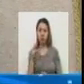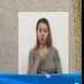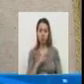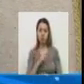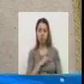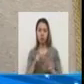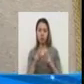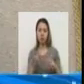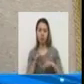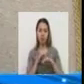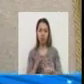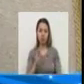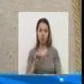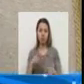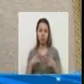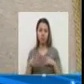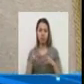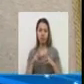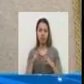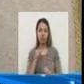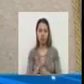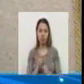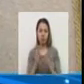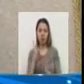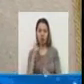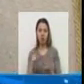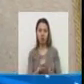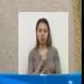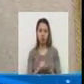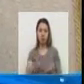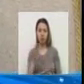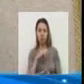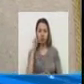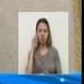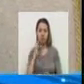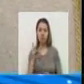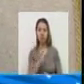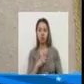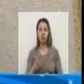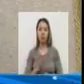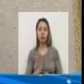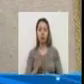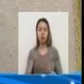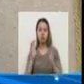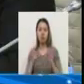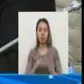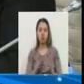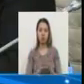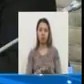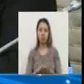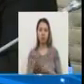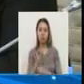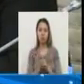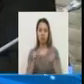шекарасында тексерістен өткізетін субъектілерді бақылау мен тексеру тек бір ғана құжатпен, яғни Қазақстан Республикасының кәсіпкерлік кодексімен реттеледі. Сонымен